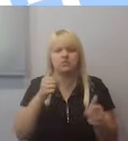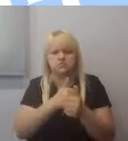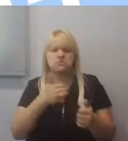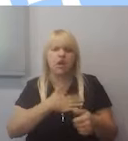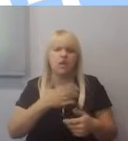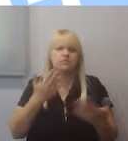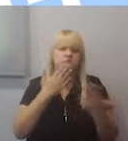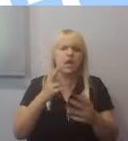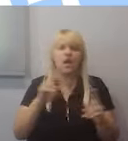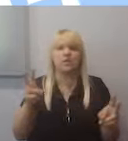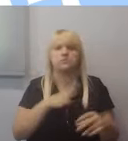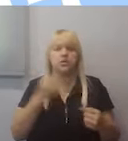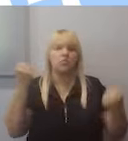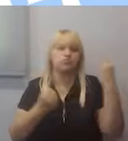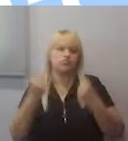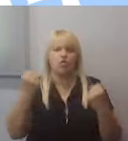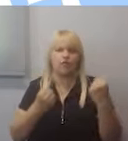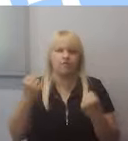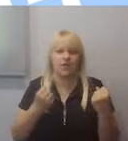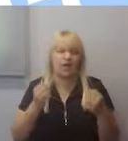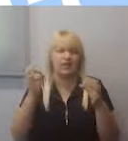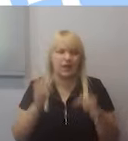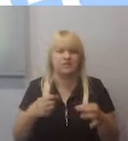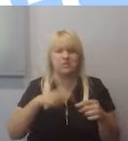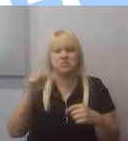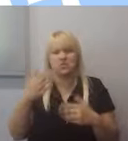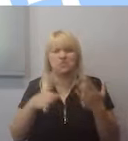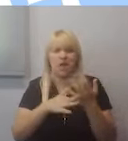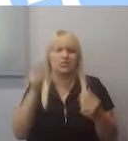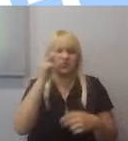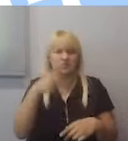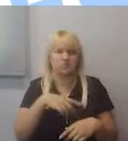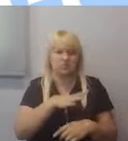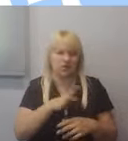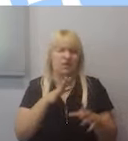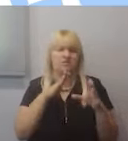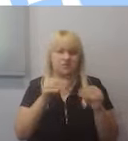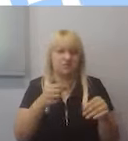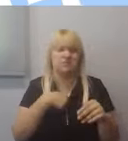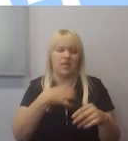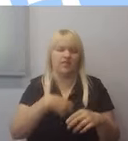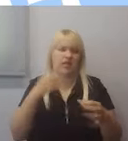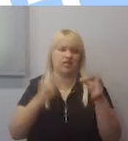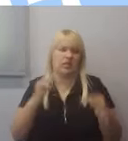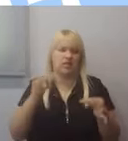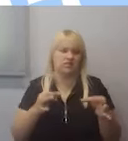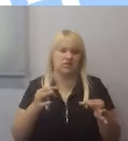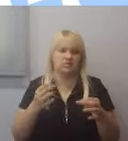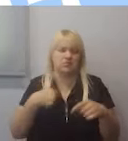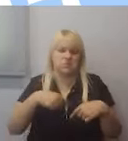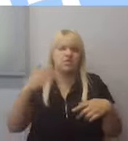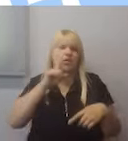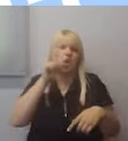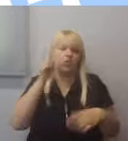šofera tiesības un gāju uz pirmās palīdzības kursu man tas bija jāizdara tāpēc ka man vajadzēja tiesības nu tāda bija mana jaunības